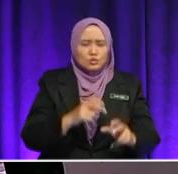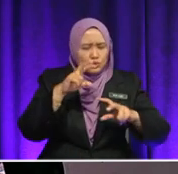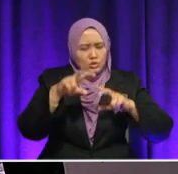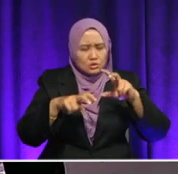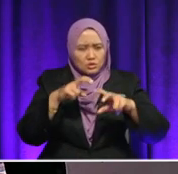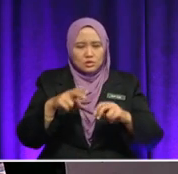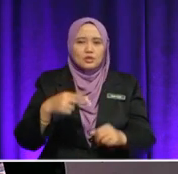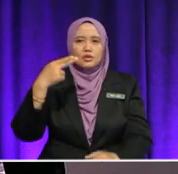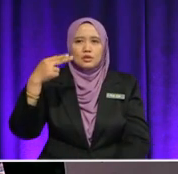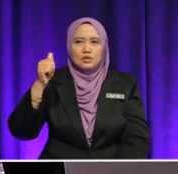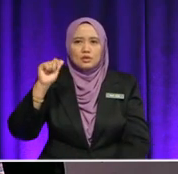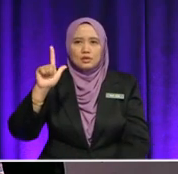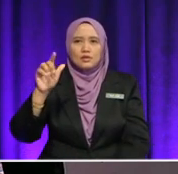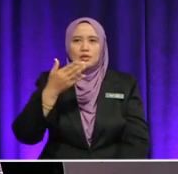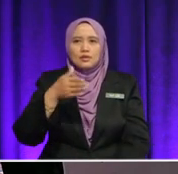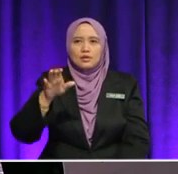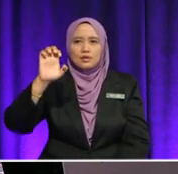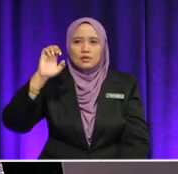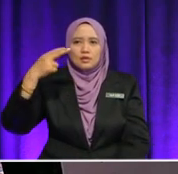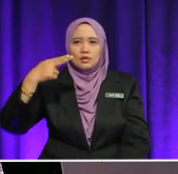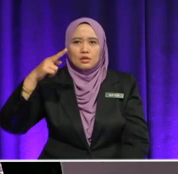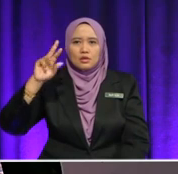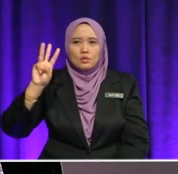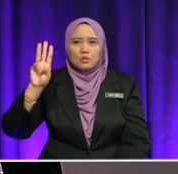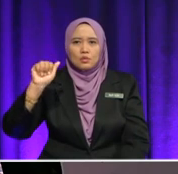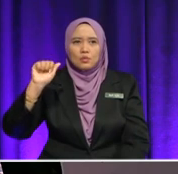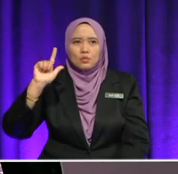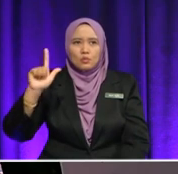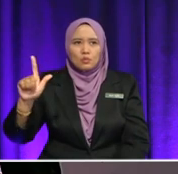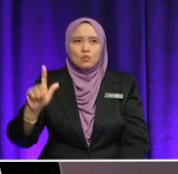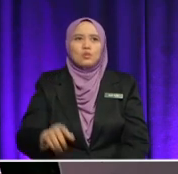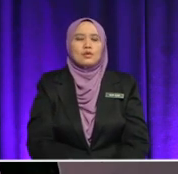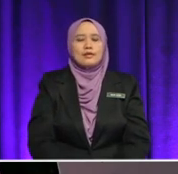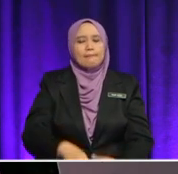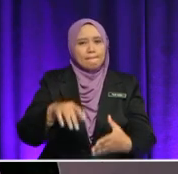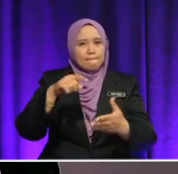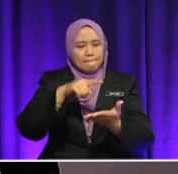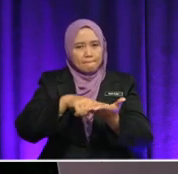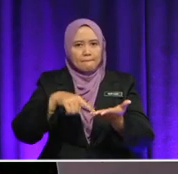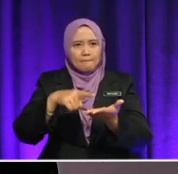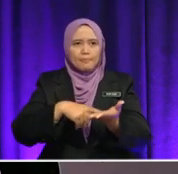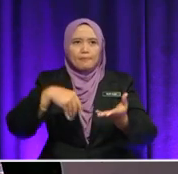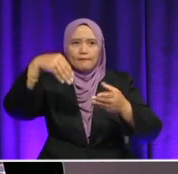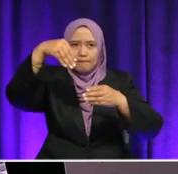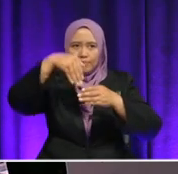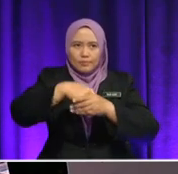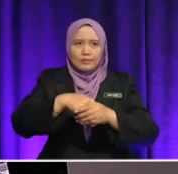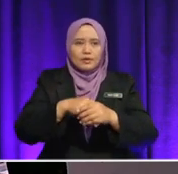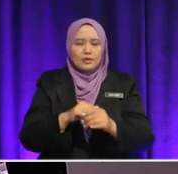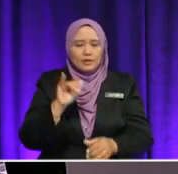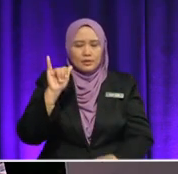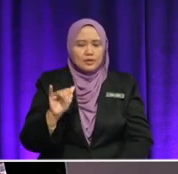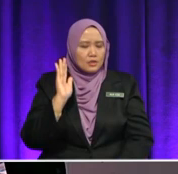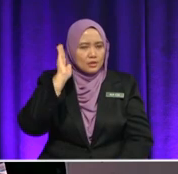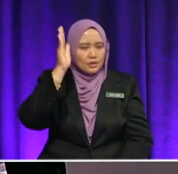peliharaya yang akan dijalankan disebabkan namanya jabatan konsumen Rahayu maka tujuan asasnya adalah mengkaji dan yang keempat